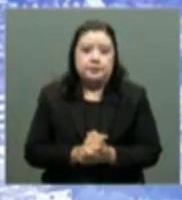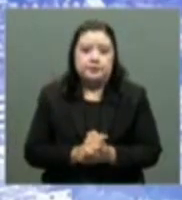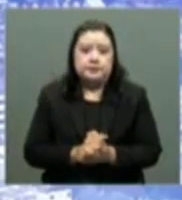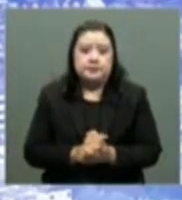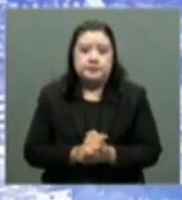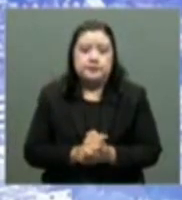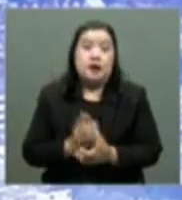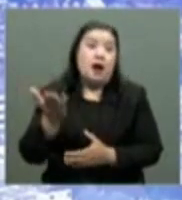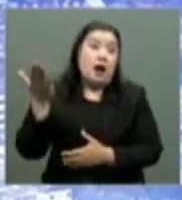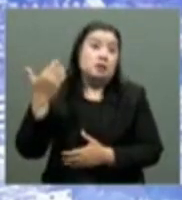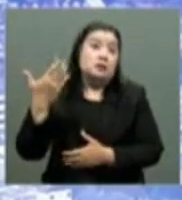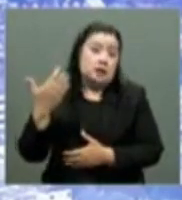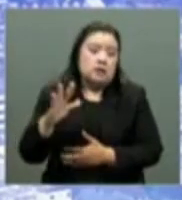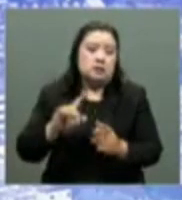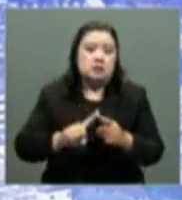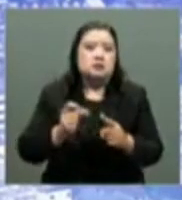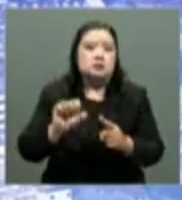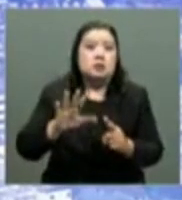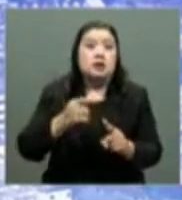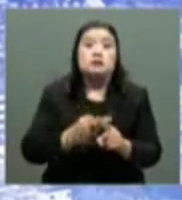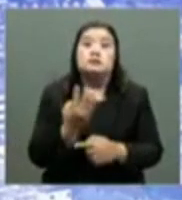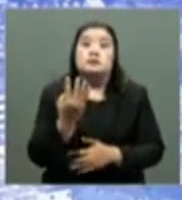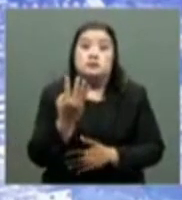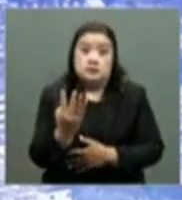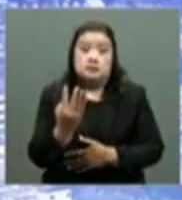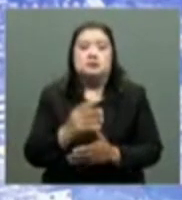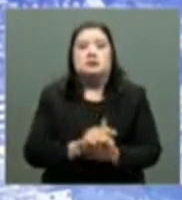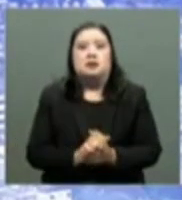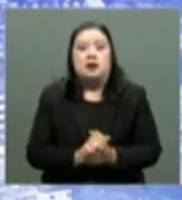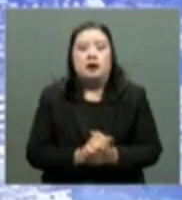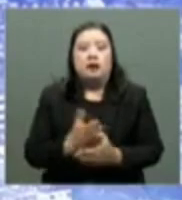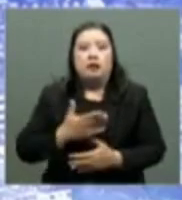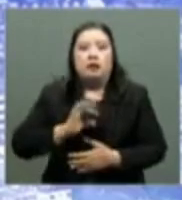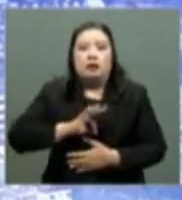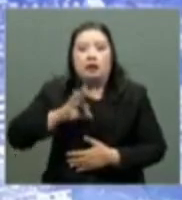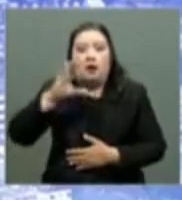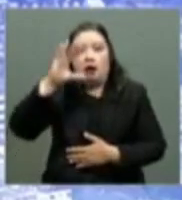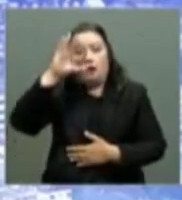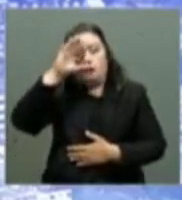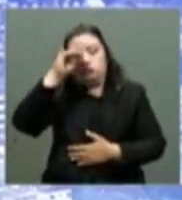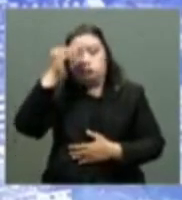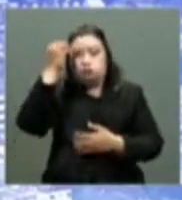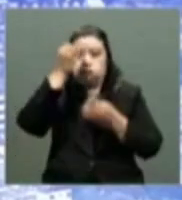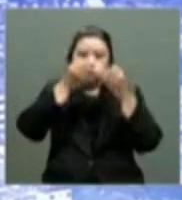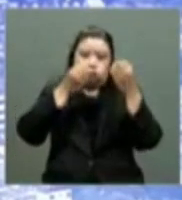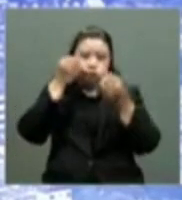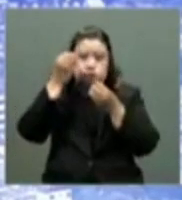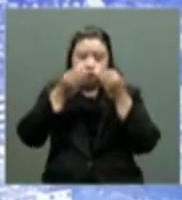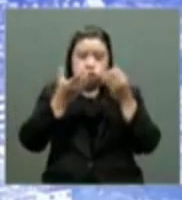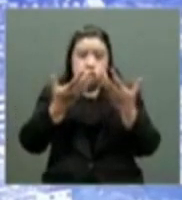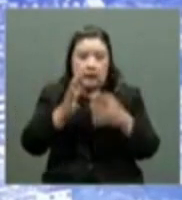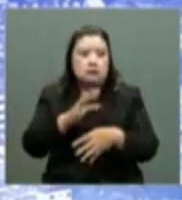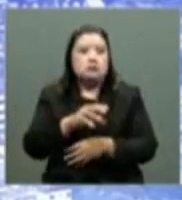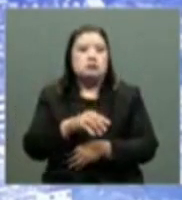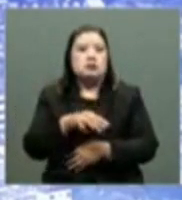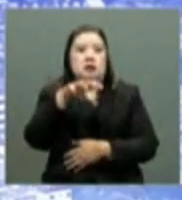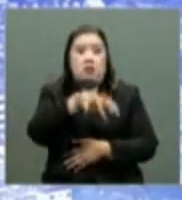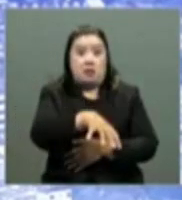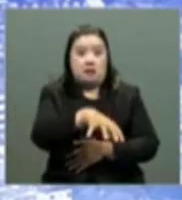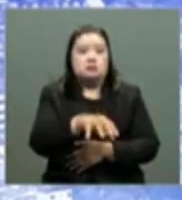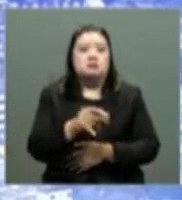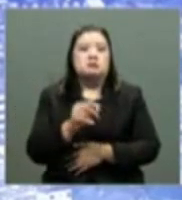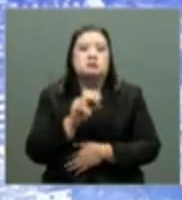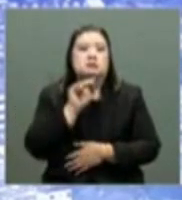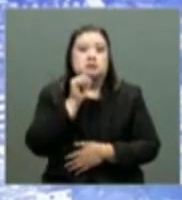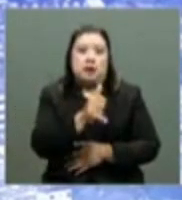าต่อมาในวันที่15มีนาคมก็มีอาการหน้ามืดก็ไปโรงพยาบาลแห่งเดิมนะครับแล้วก็กลับมารักษ